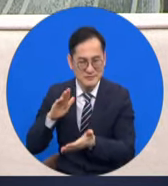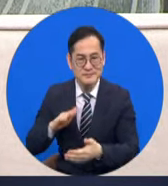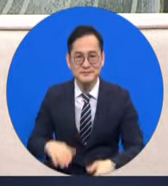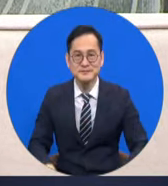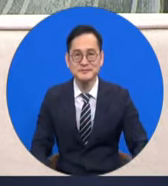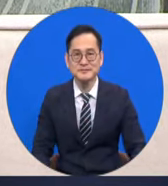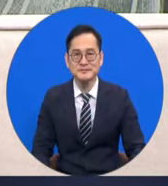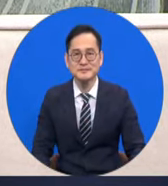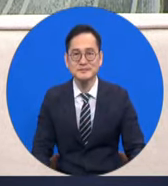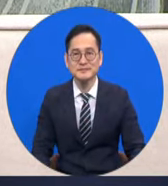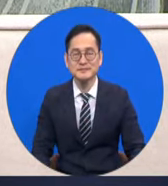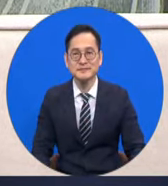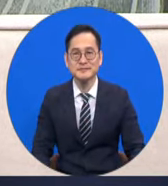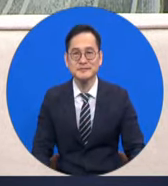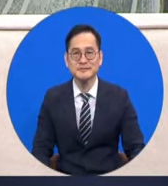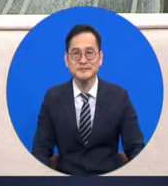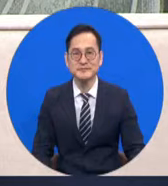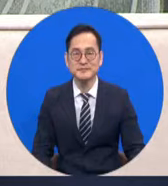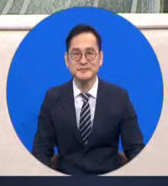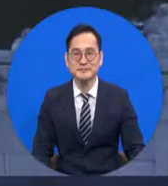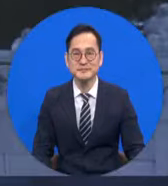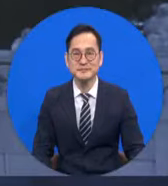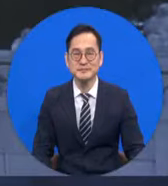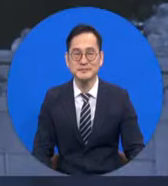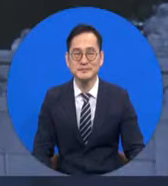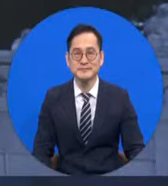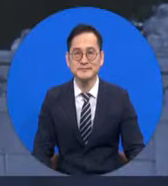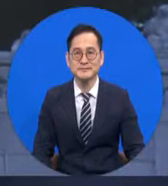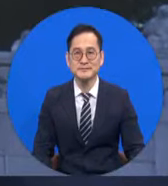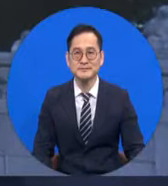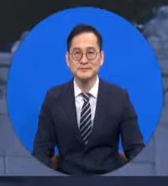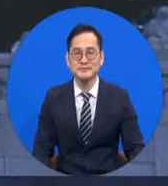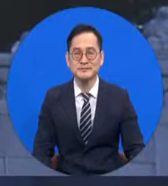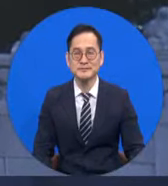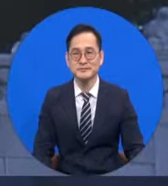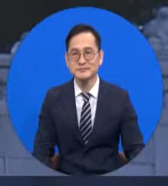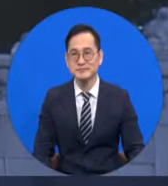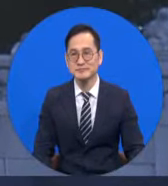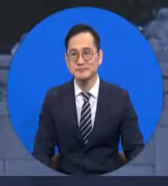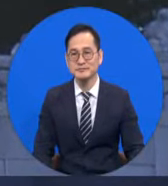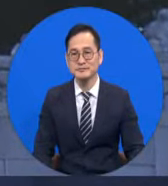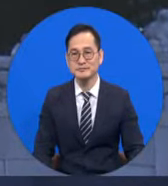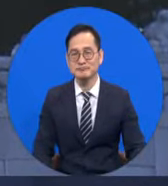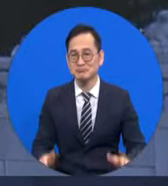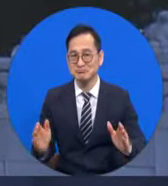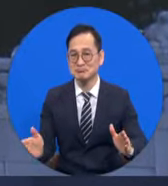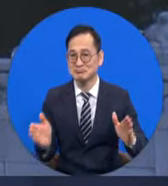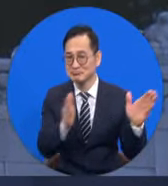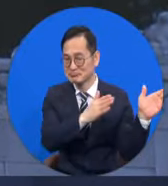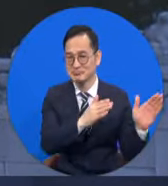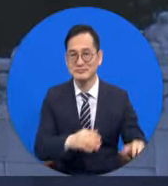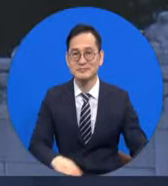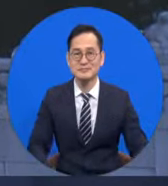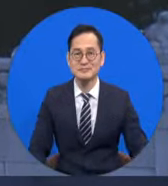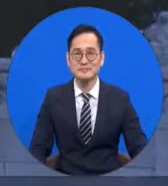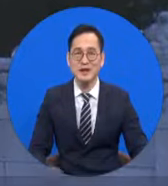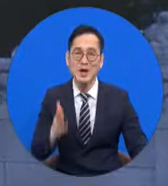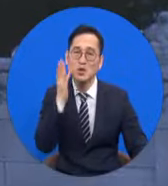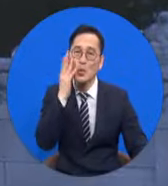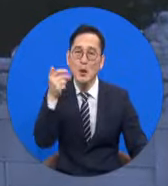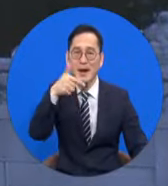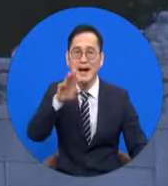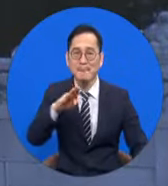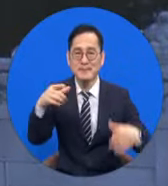하게 됩니다. 예, 박성준 후보 대 이혜훈 후보 중성동 갑을 살펴봤습니다. 자, 이어서 서울